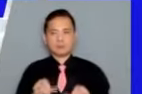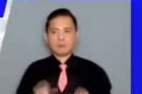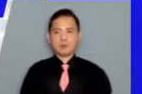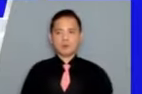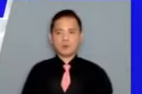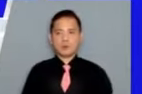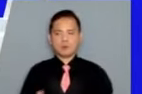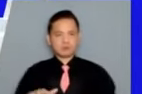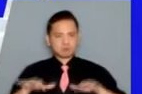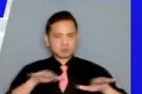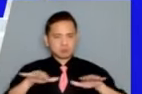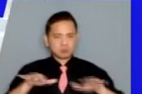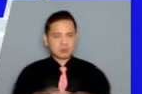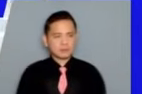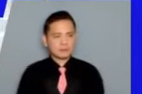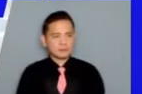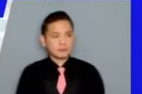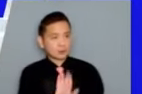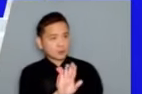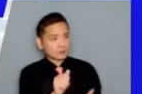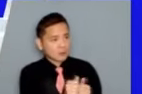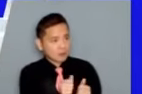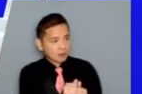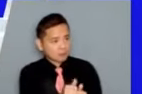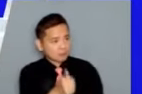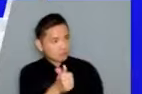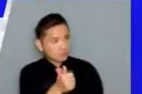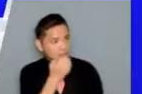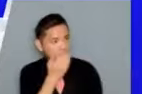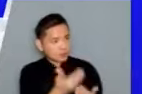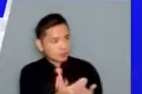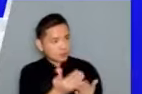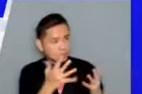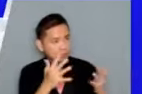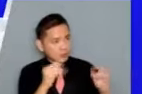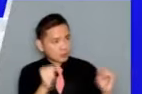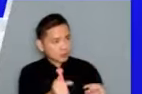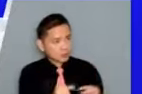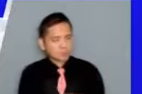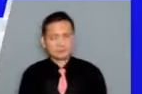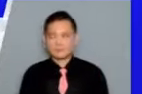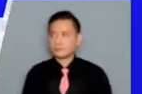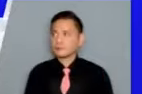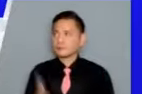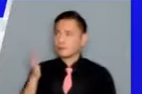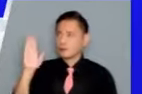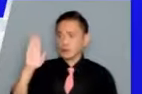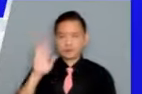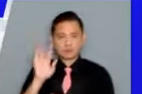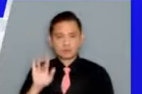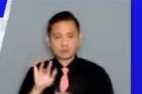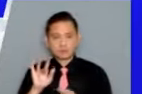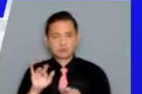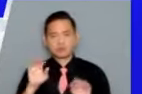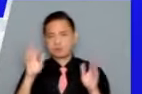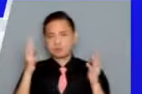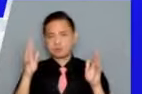yung mga kasama mo, wala naman nasaktan. Sa awa po ng Diyos, wala po nasaktan sa amin. Marami po sa amin